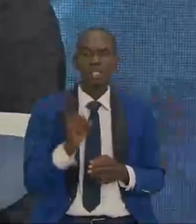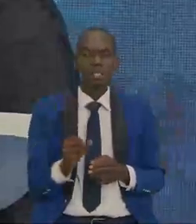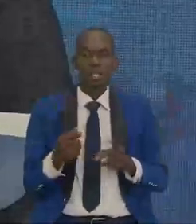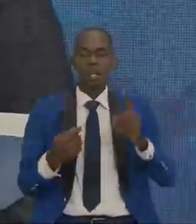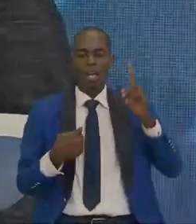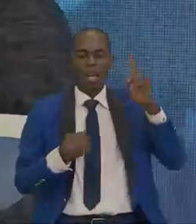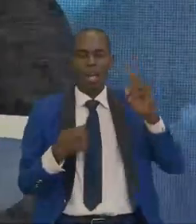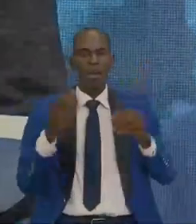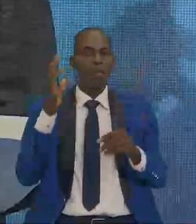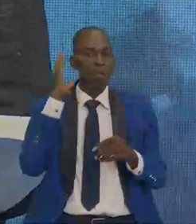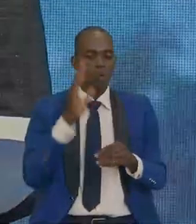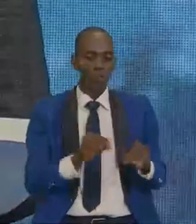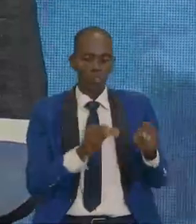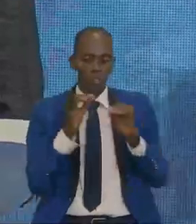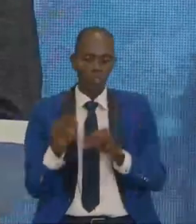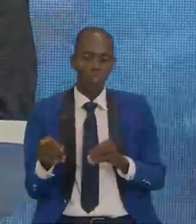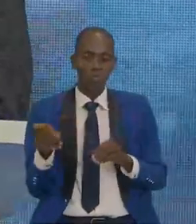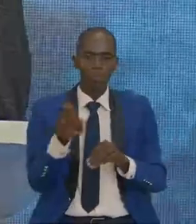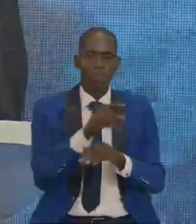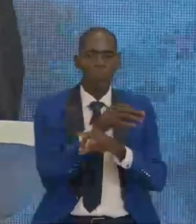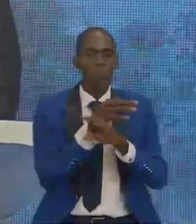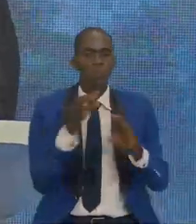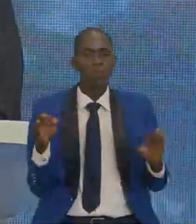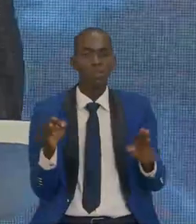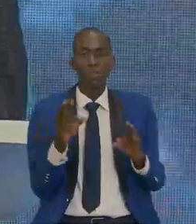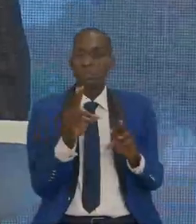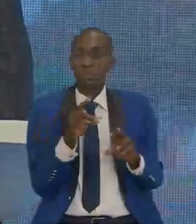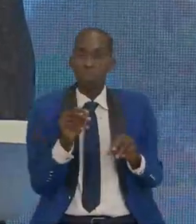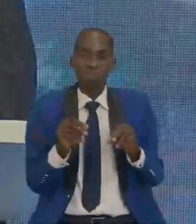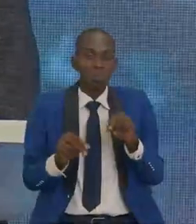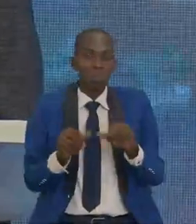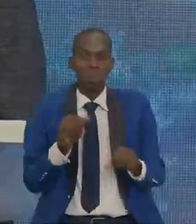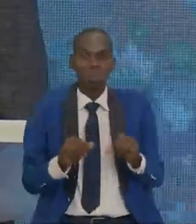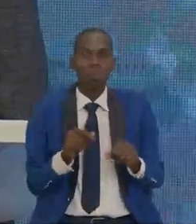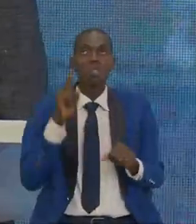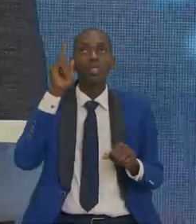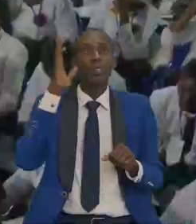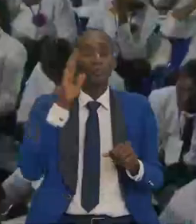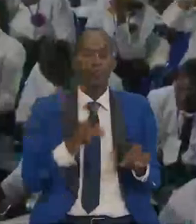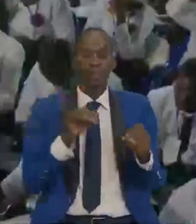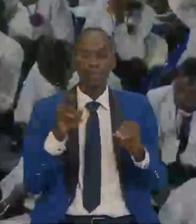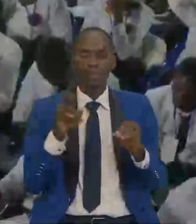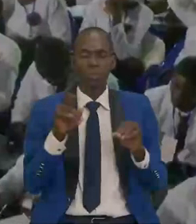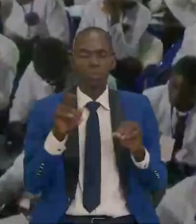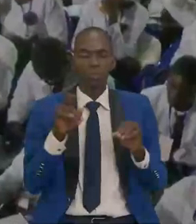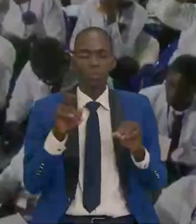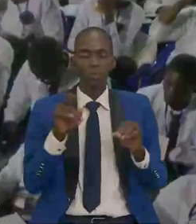Le Seigneur dit, je vais t'affranchir. Sans doute, le Seigneur va